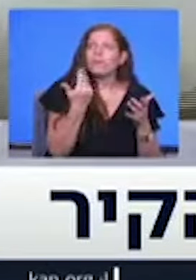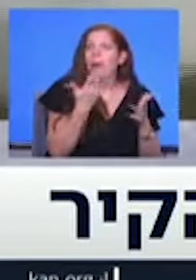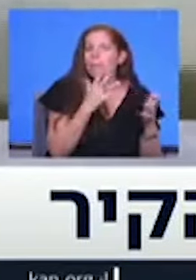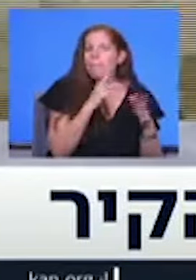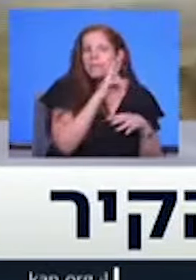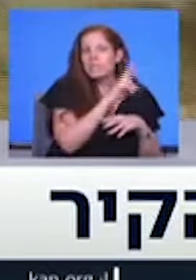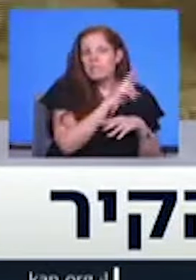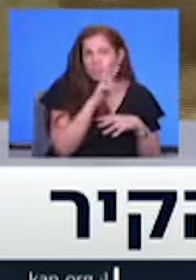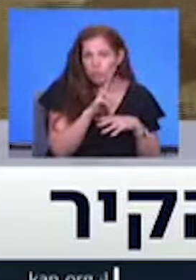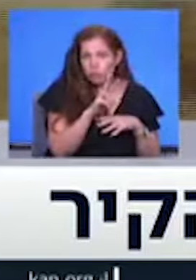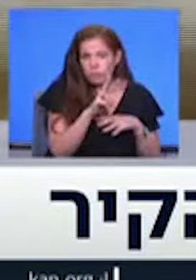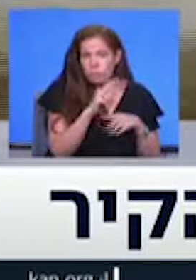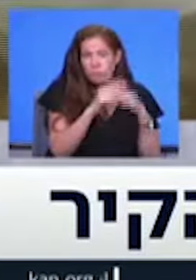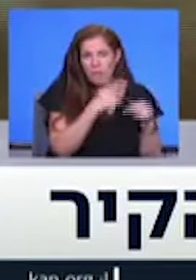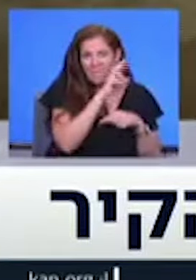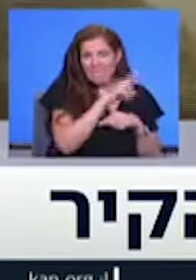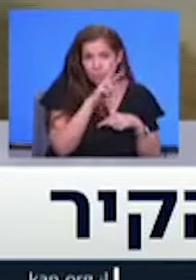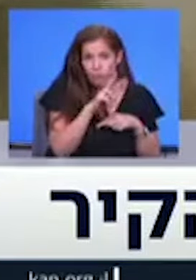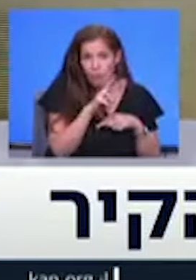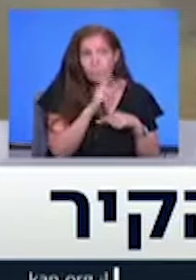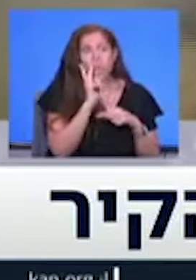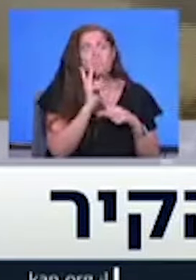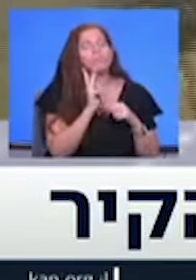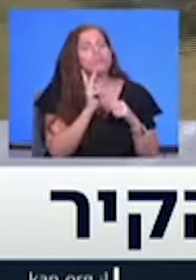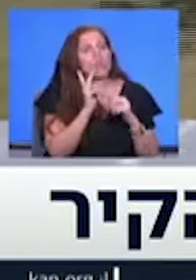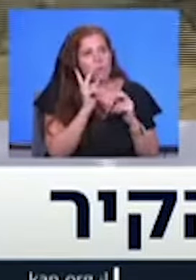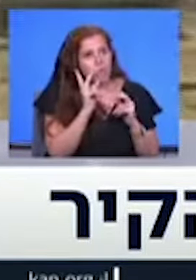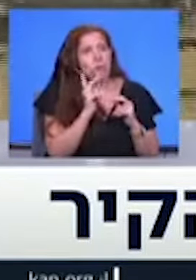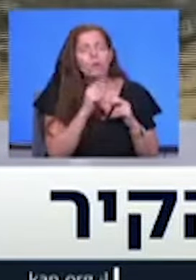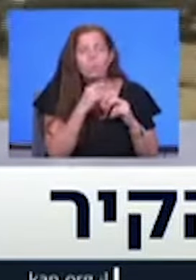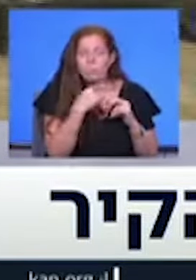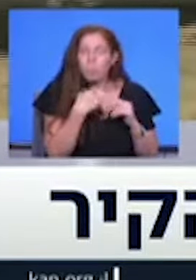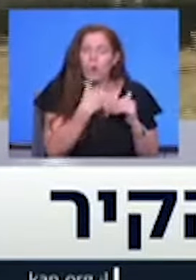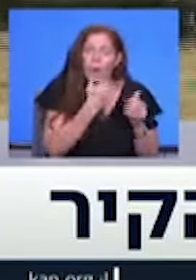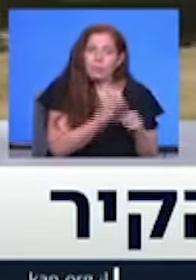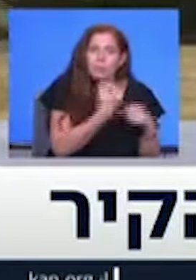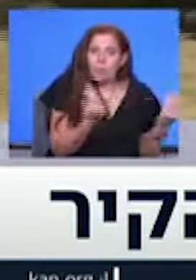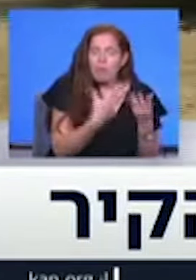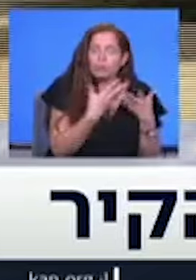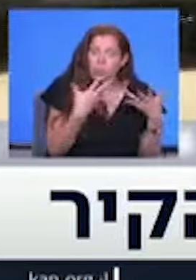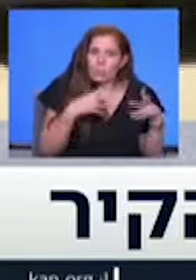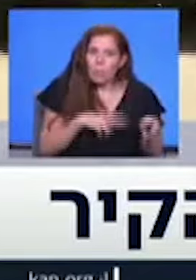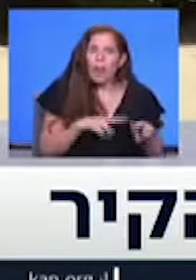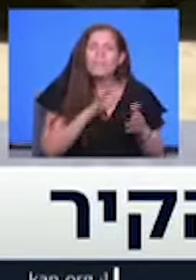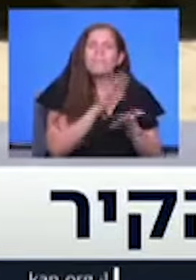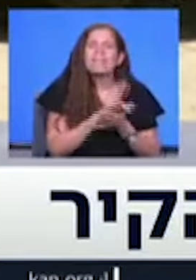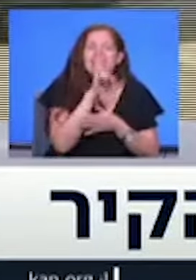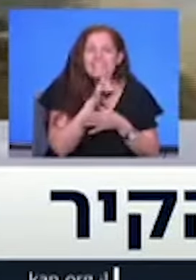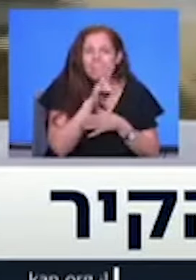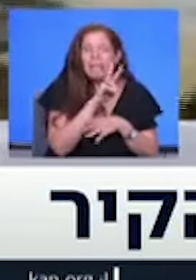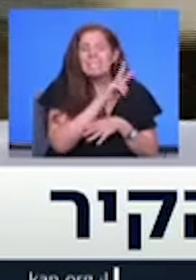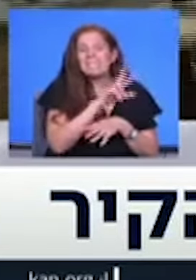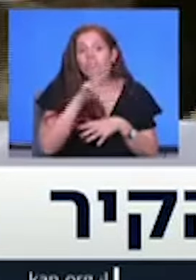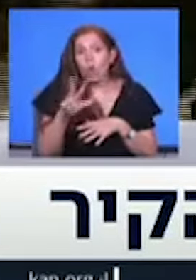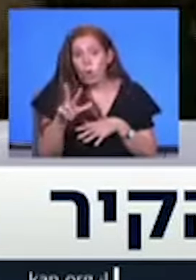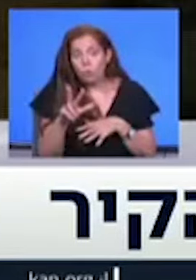ב-22, שהוא כבר מסמן את זה בגלוי שאנחנו הולכים לקראת המהלך הגדול, ובדצמבר 23,